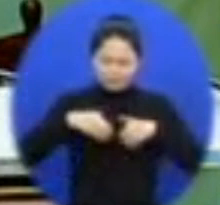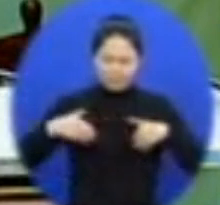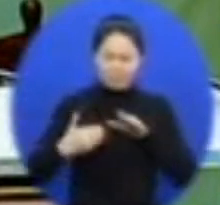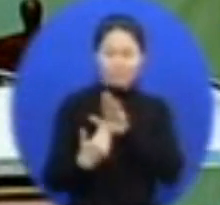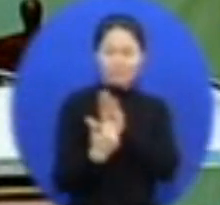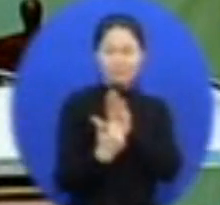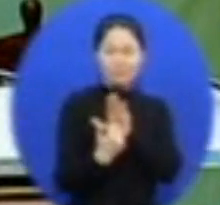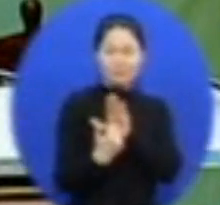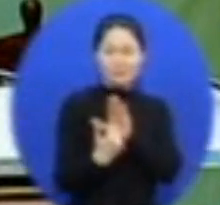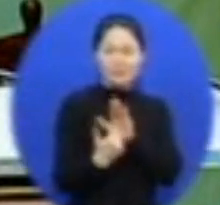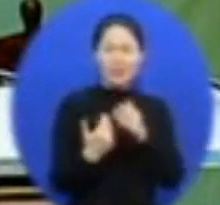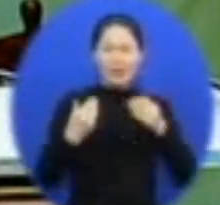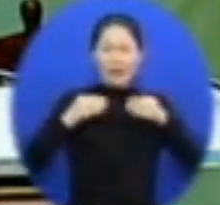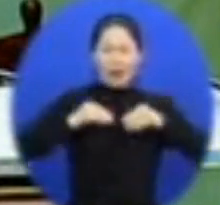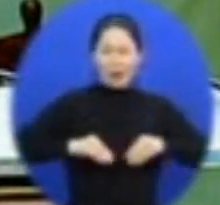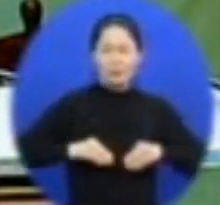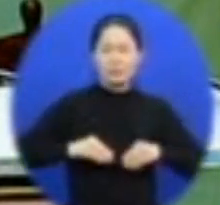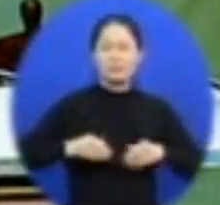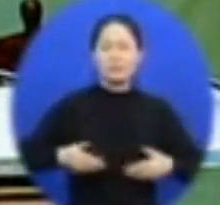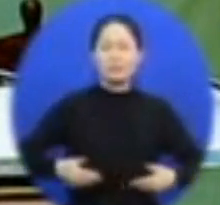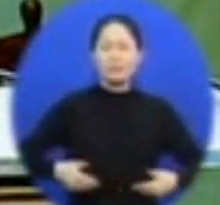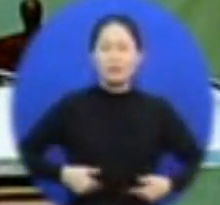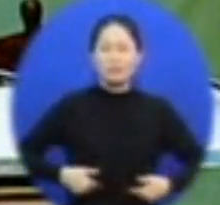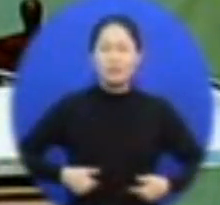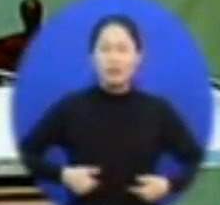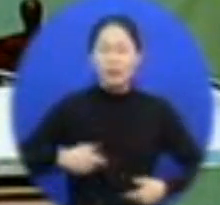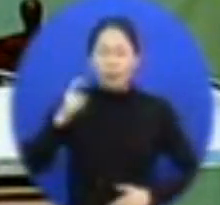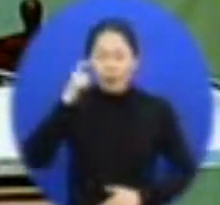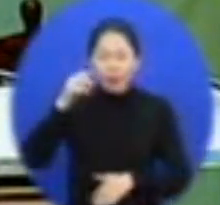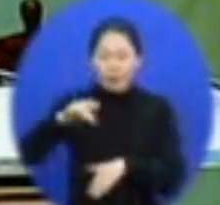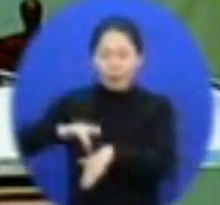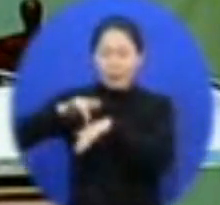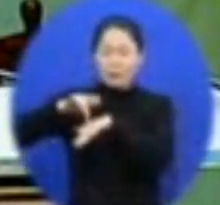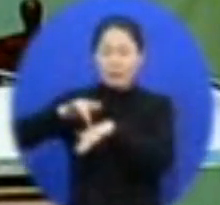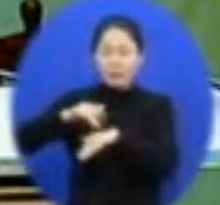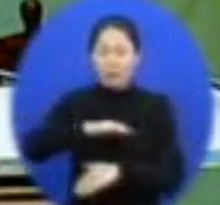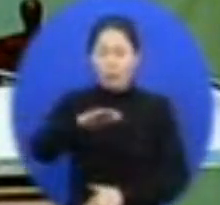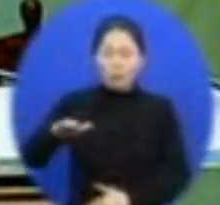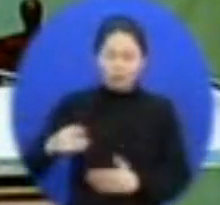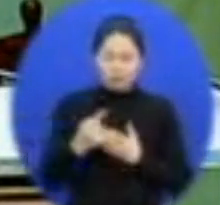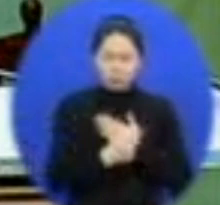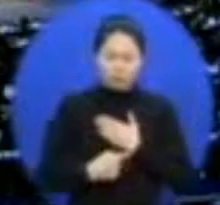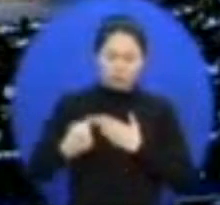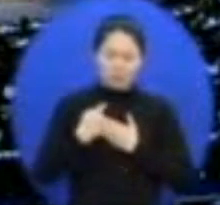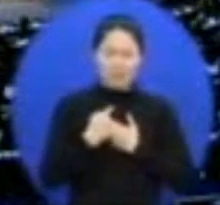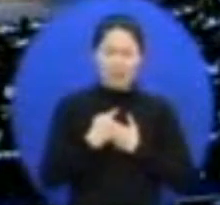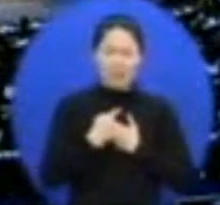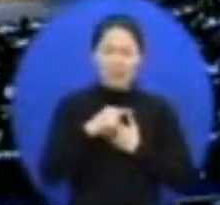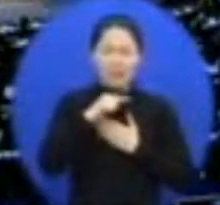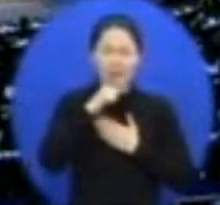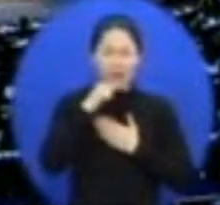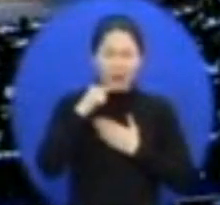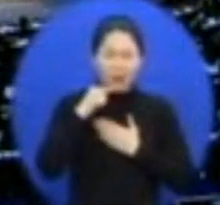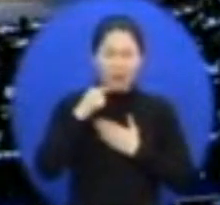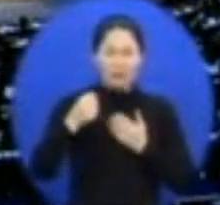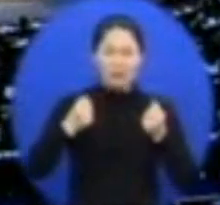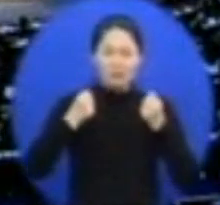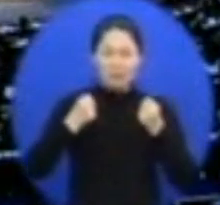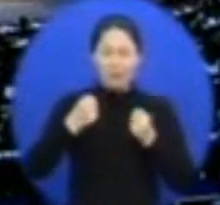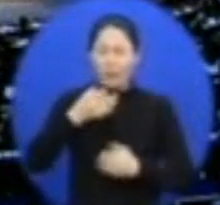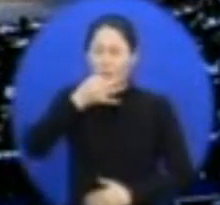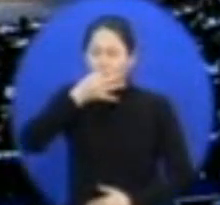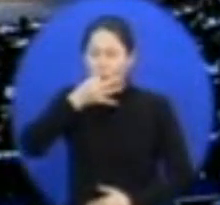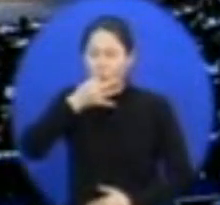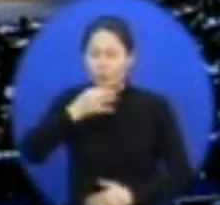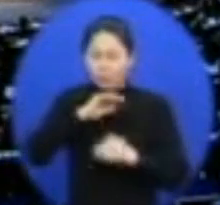마귀는 여러분이 육신 안에서 여전히 있기 때문에 욕심의 혈기 욕실에 정묘 있는 것을 들